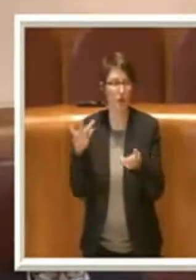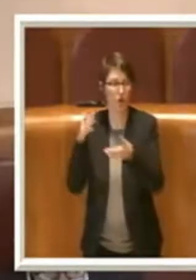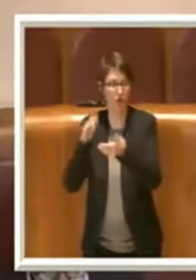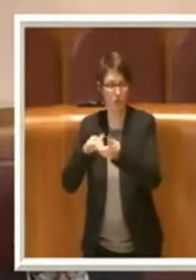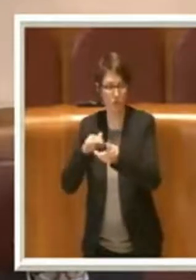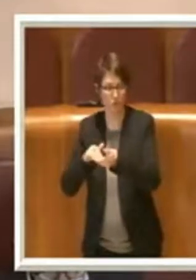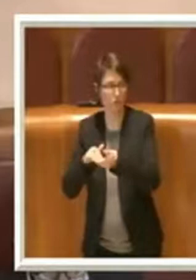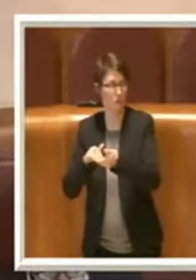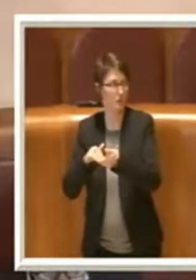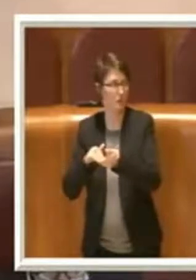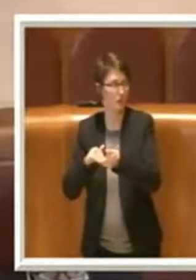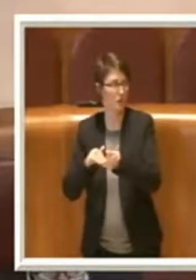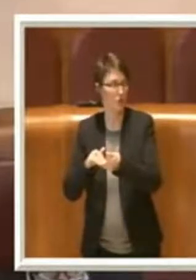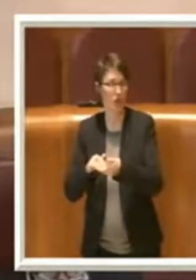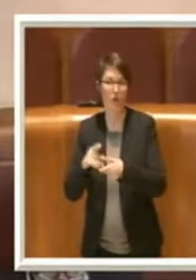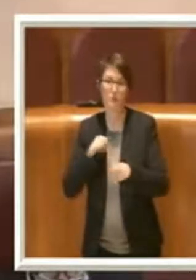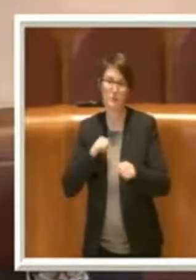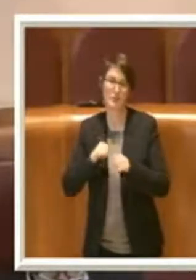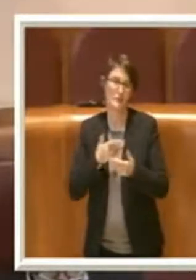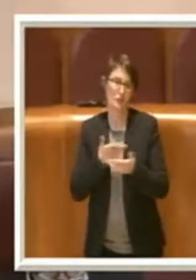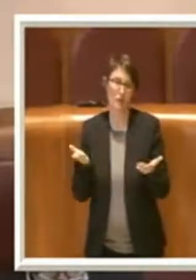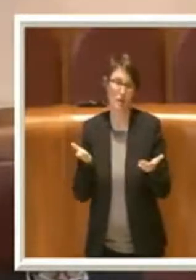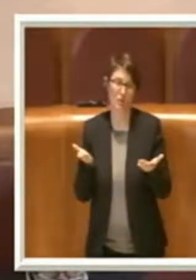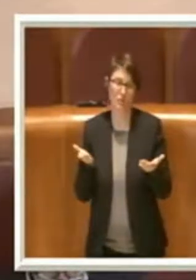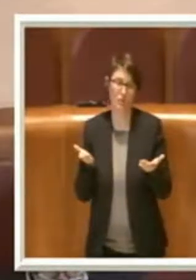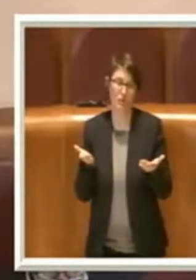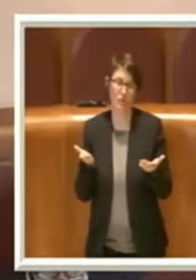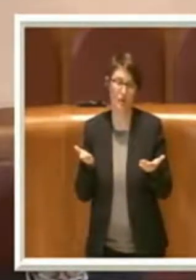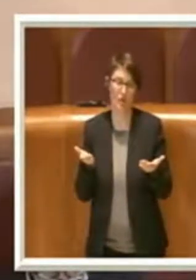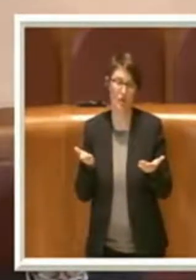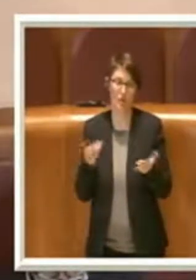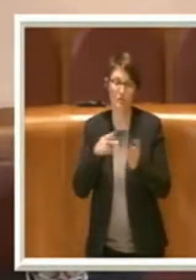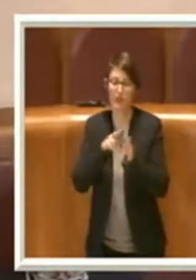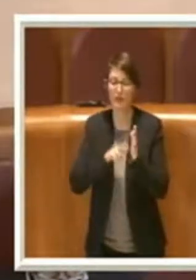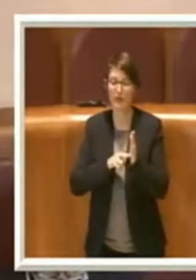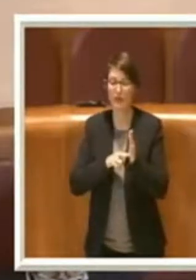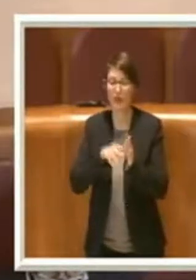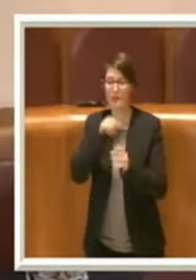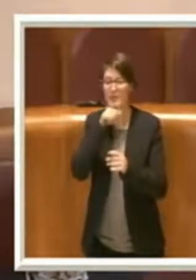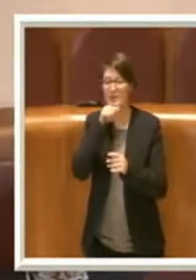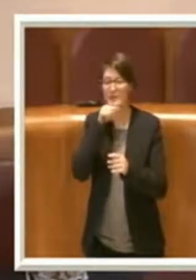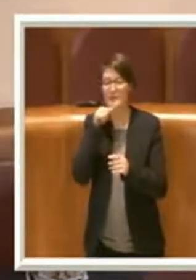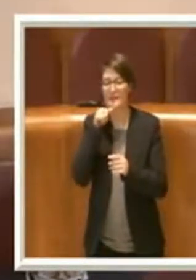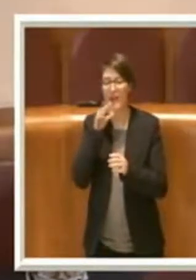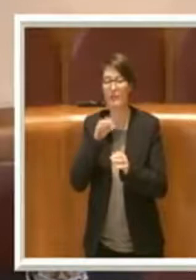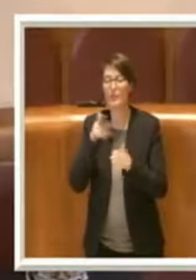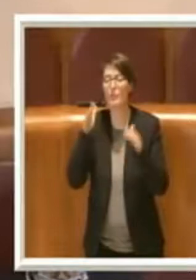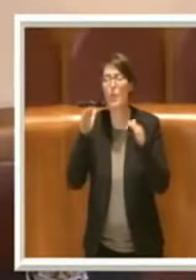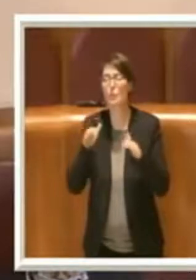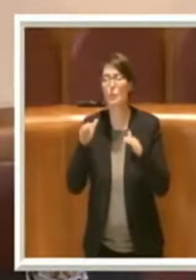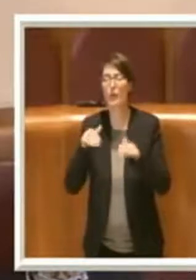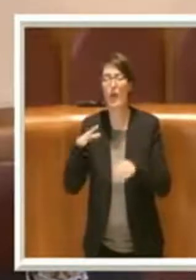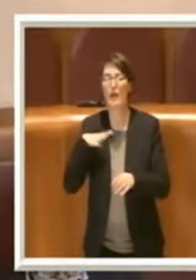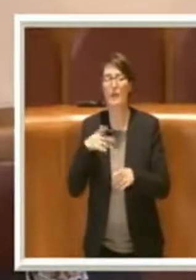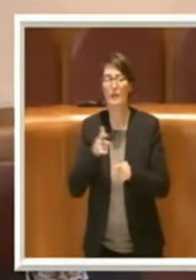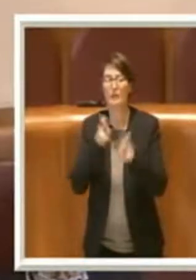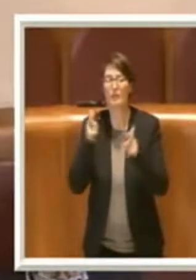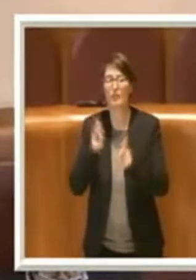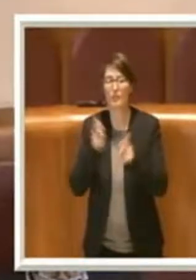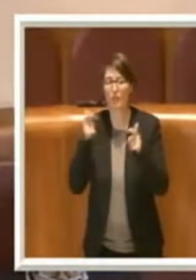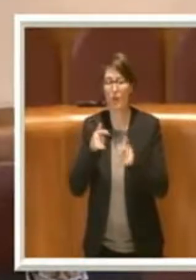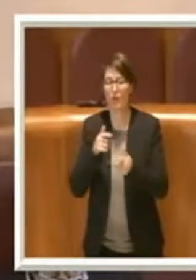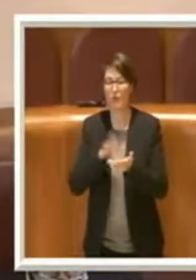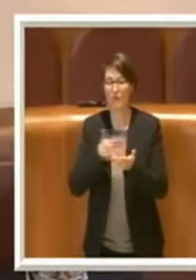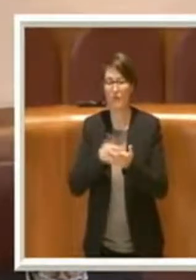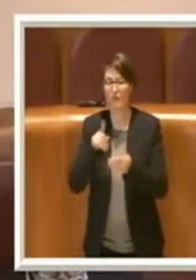dell'associazione, deve essere dell'amministratore pubblico, un regolamento che serve per tutelare il nostro patrimonio arboreo. Perciò ci siamo